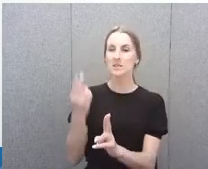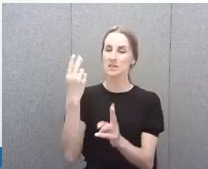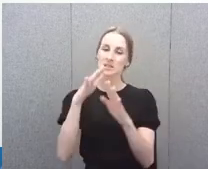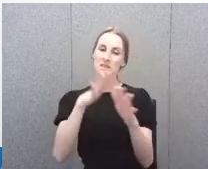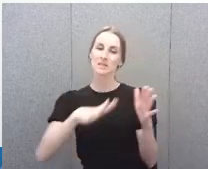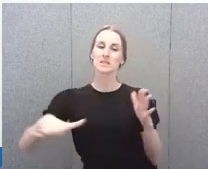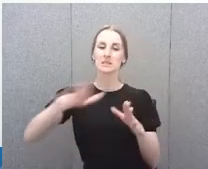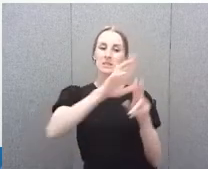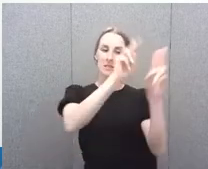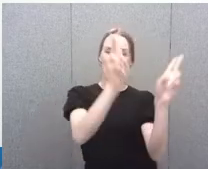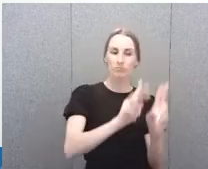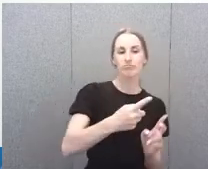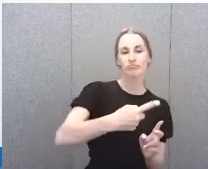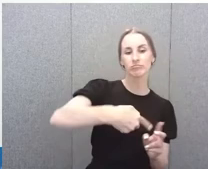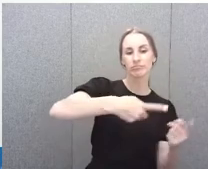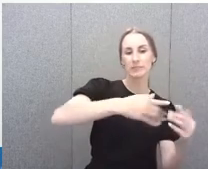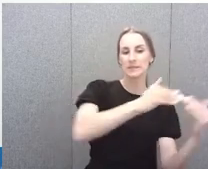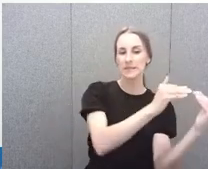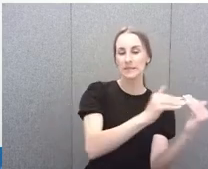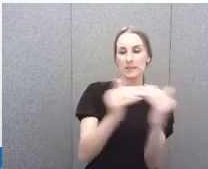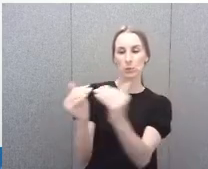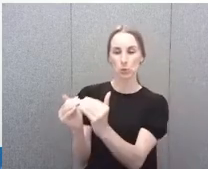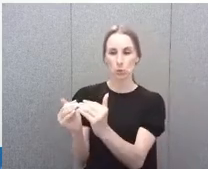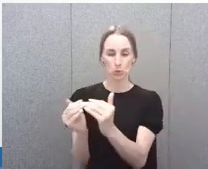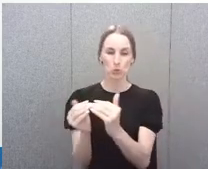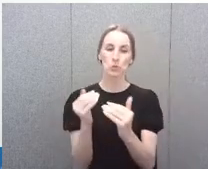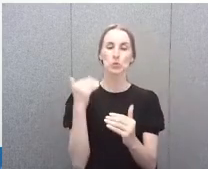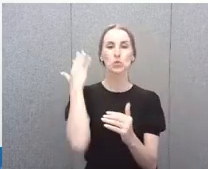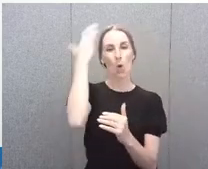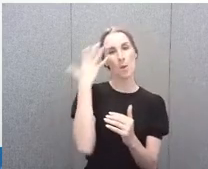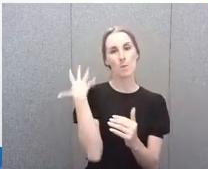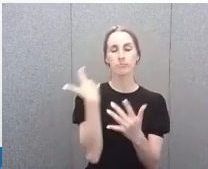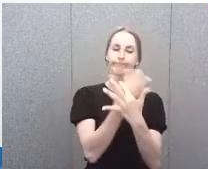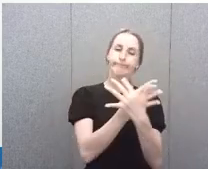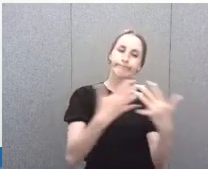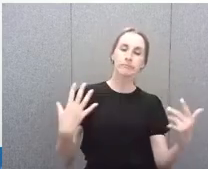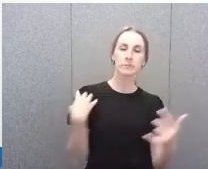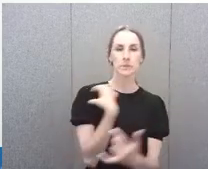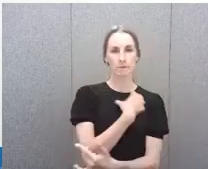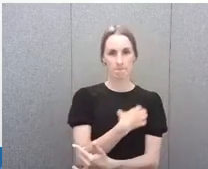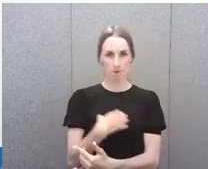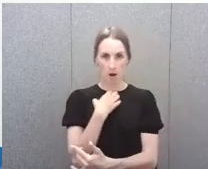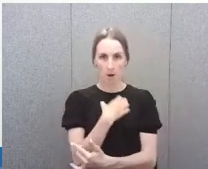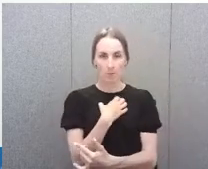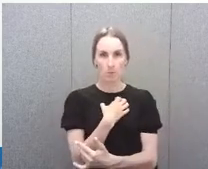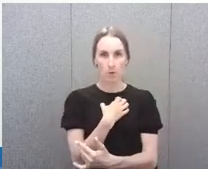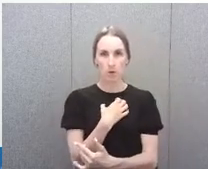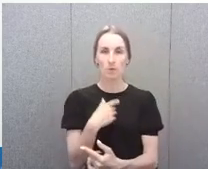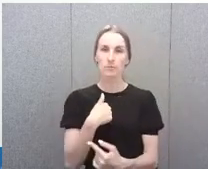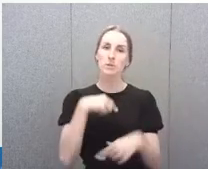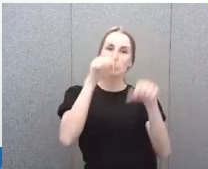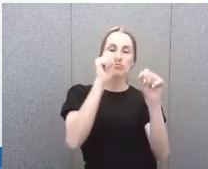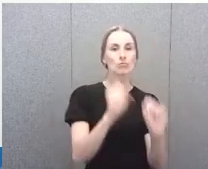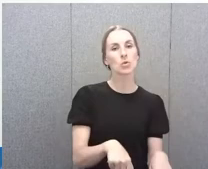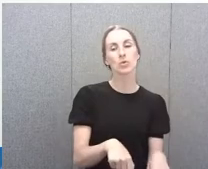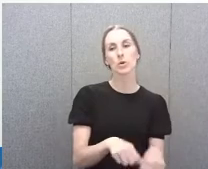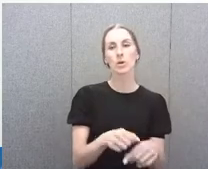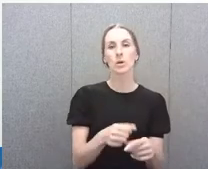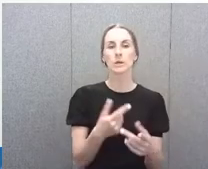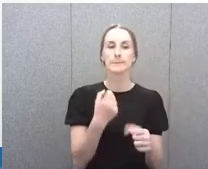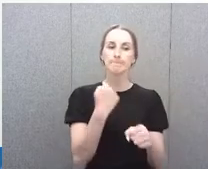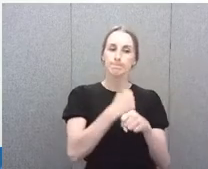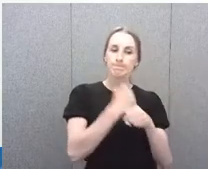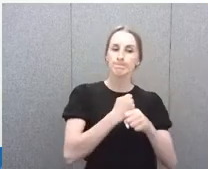уровне национальном, местном, международном. И вот этот вопрос вооруженных сил,